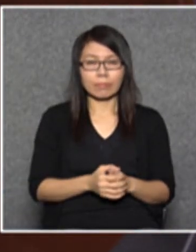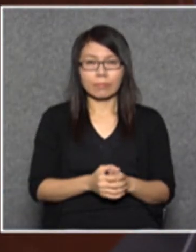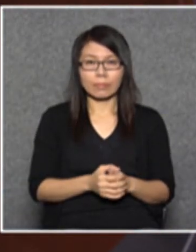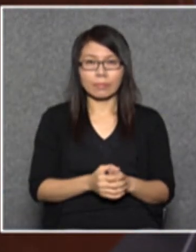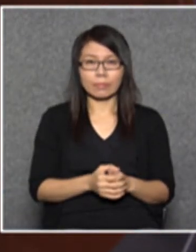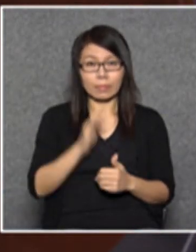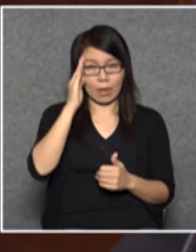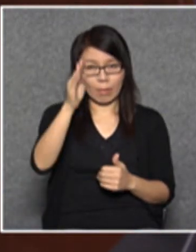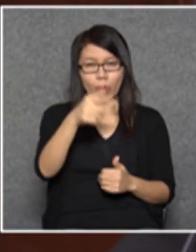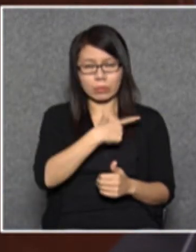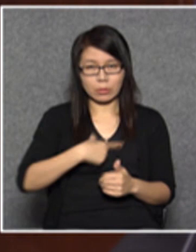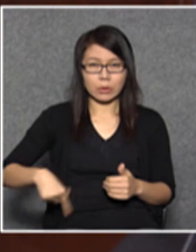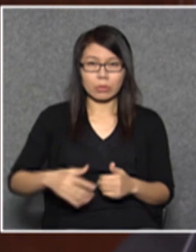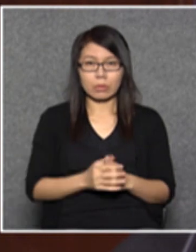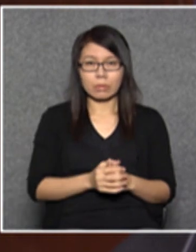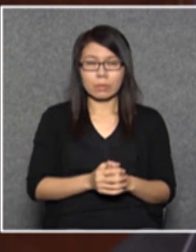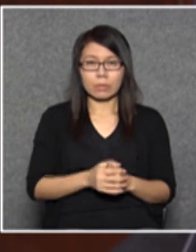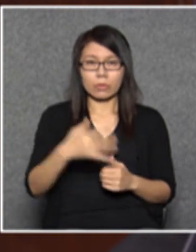希望議員